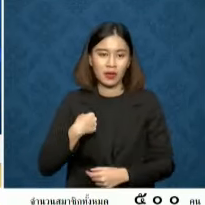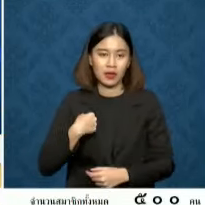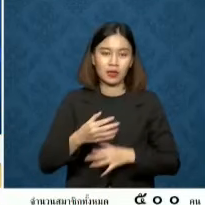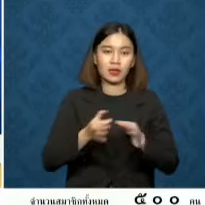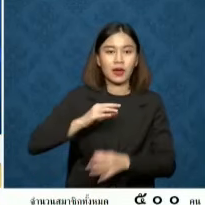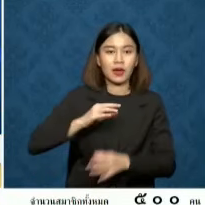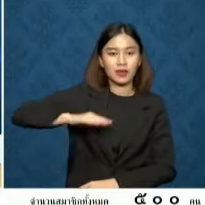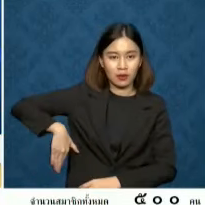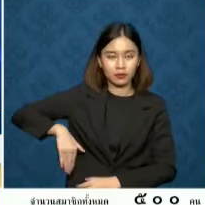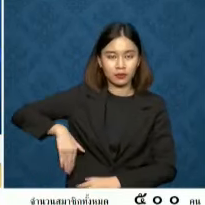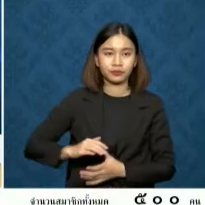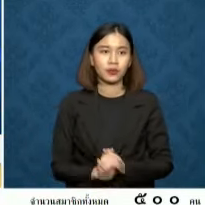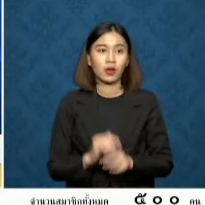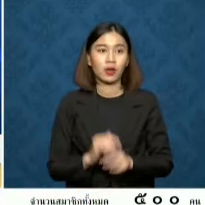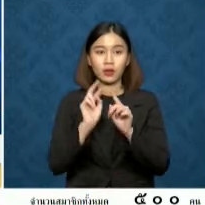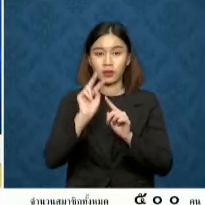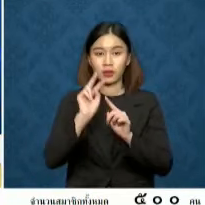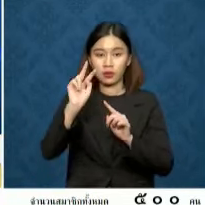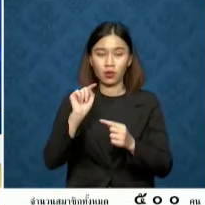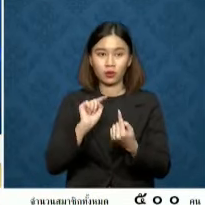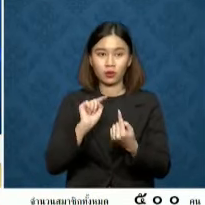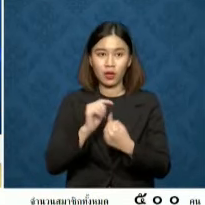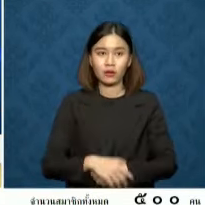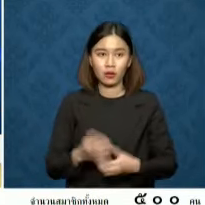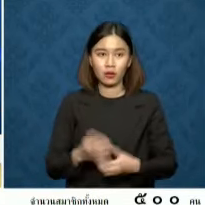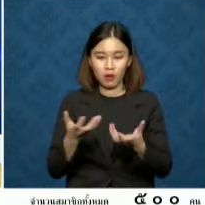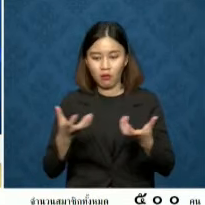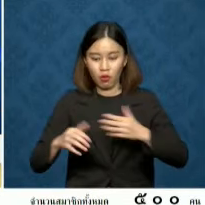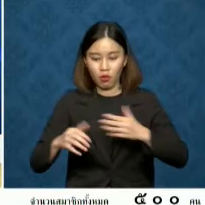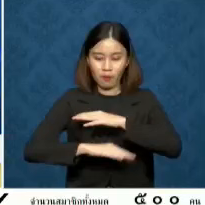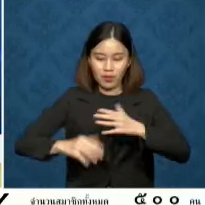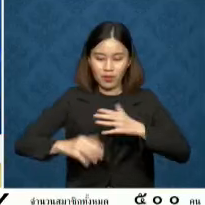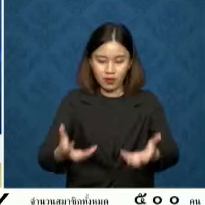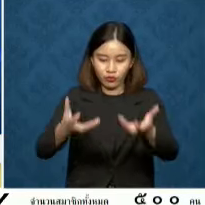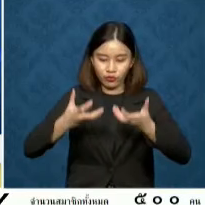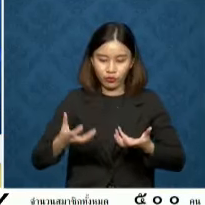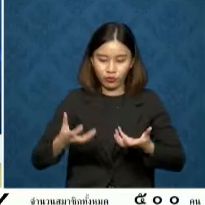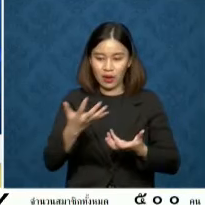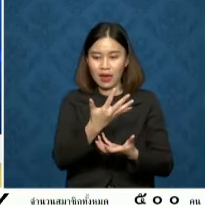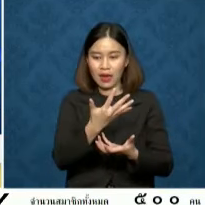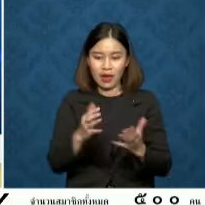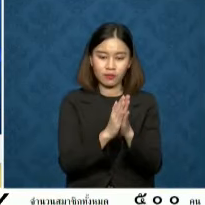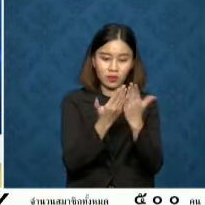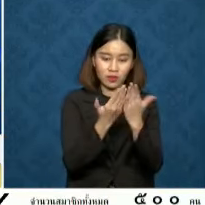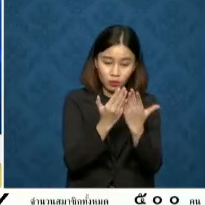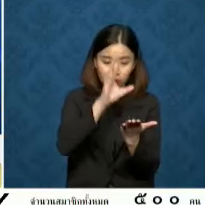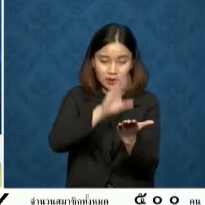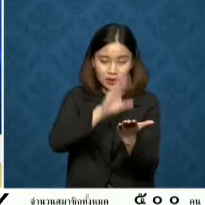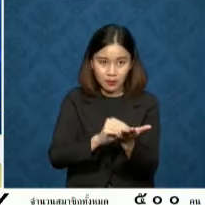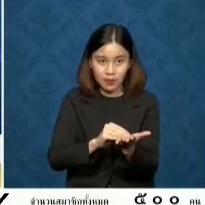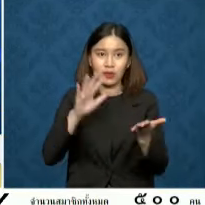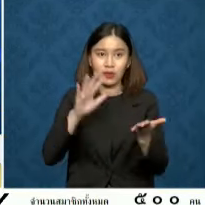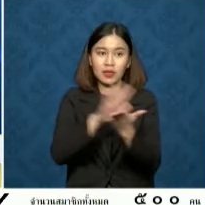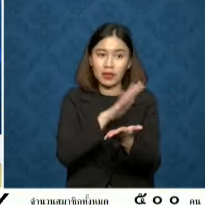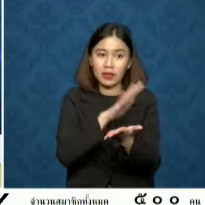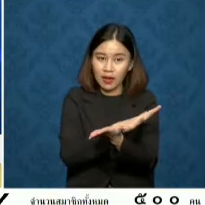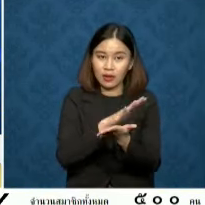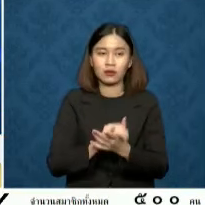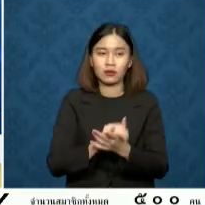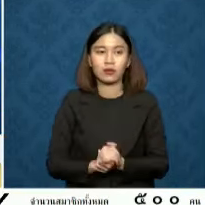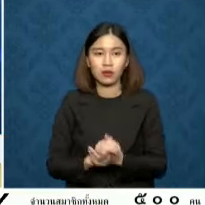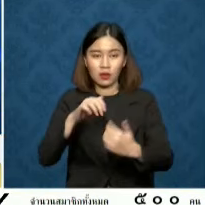ายหลังตัวที่สองครับเก็บกู้วัตถุพยานขึ้นมาได้5อย่างมีสมุดบันทึกเดินเรือซึ่งทำจากกระดาษนะครับ